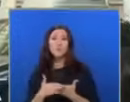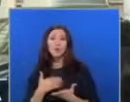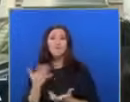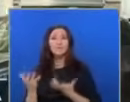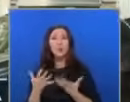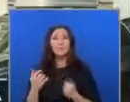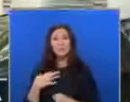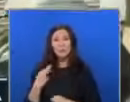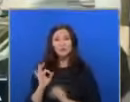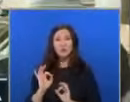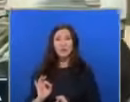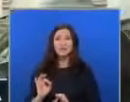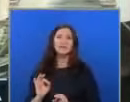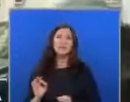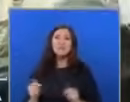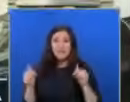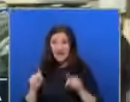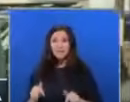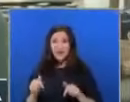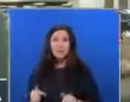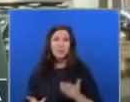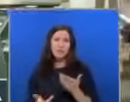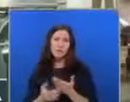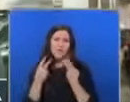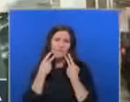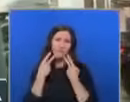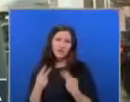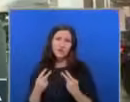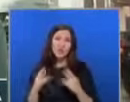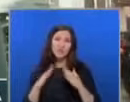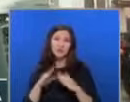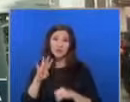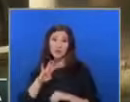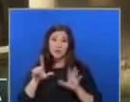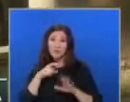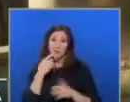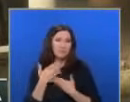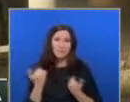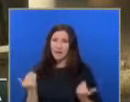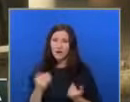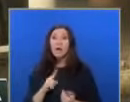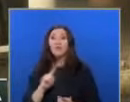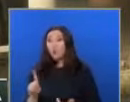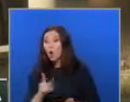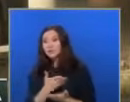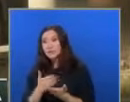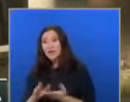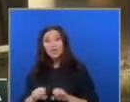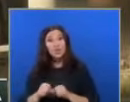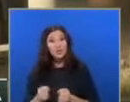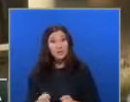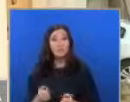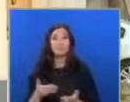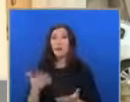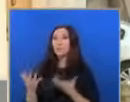безопасност, но такива съвременни технологии, виждате, че сградата от 47 година нямаме. До отстраняване на щетите, причинени